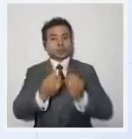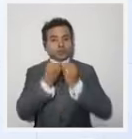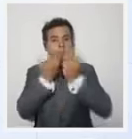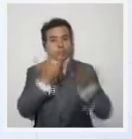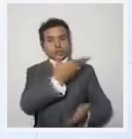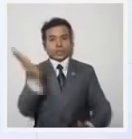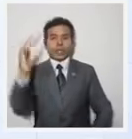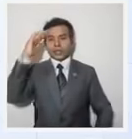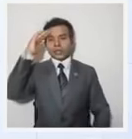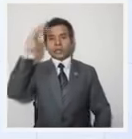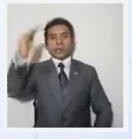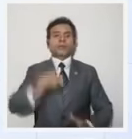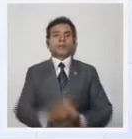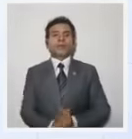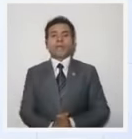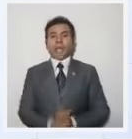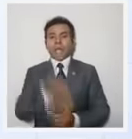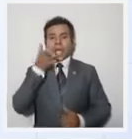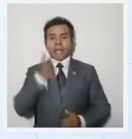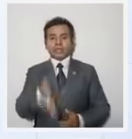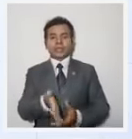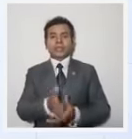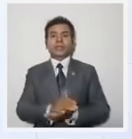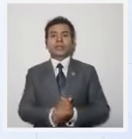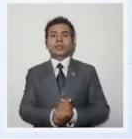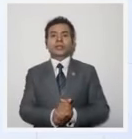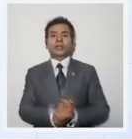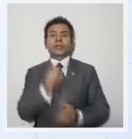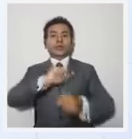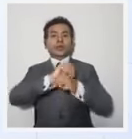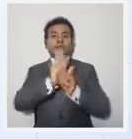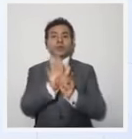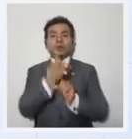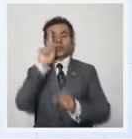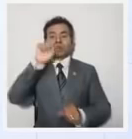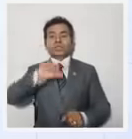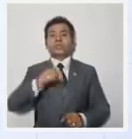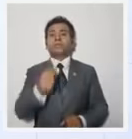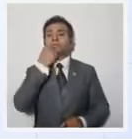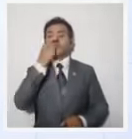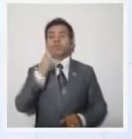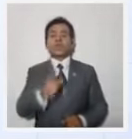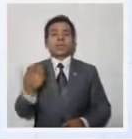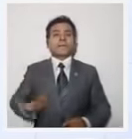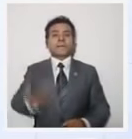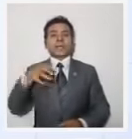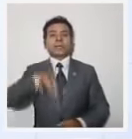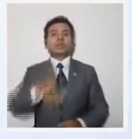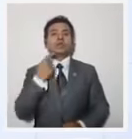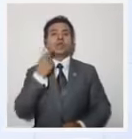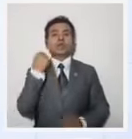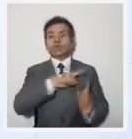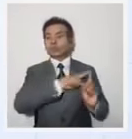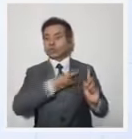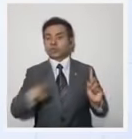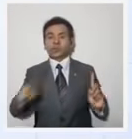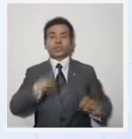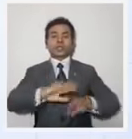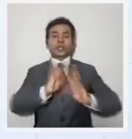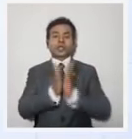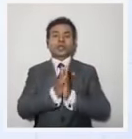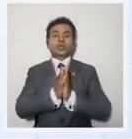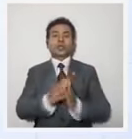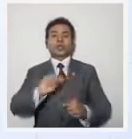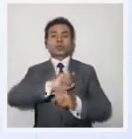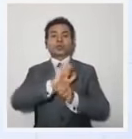দপ্তর কর্তৃক প্রচারিত কোভিড ১৯ দৈনিক সংবাদ বুলেটিন শুনছেন। আসসালামু আলাইকুম। আমরা আজকে